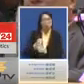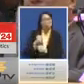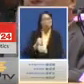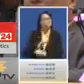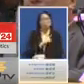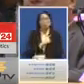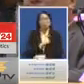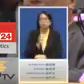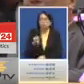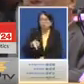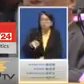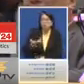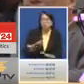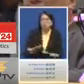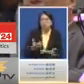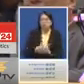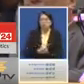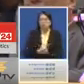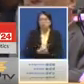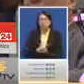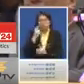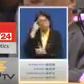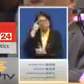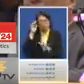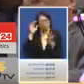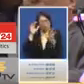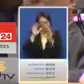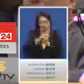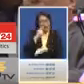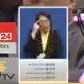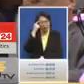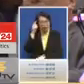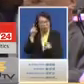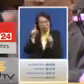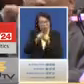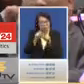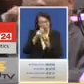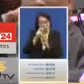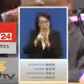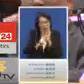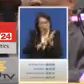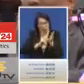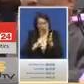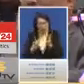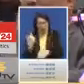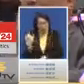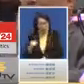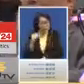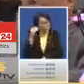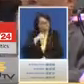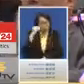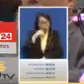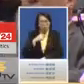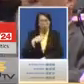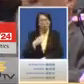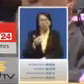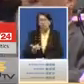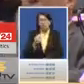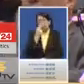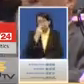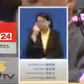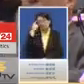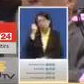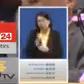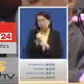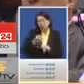กตัวอย่างว่าท่านตีผิดท่านแกล้งตีผิดมาแล้วหลายเที่ยวถ้าจะเป็นต่ออีกท่านก็จะต้องทำแบบเดิมเพราะฉะนั้น